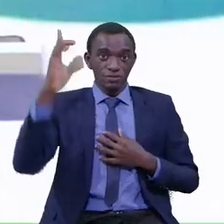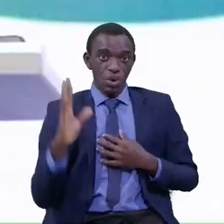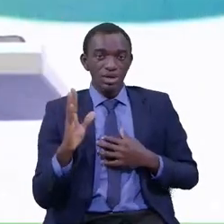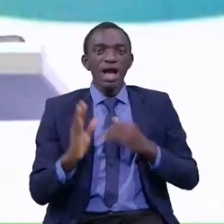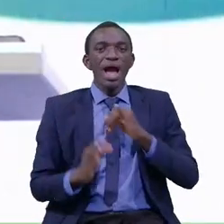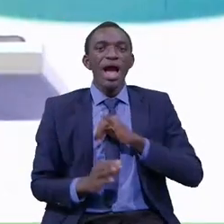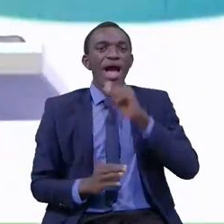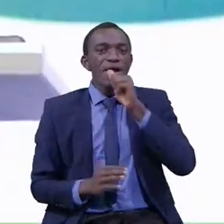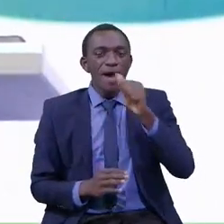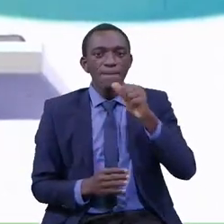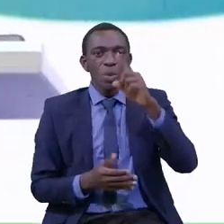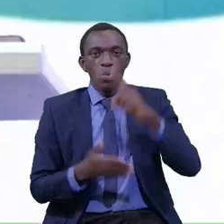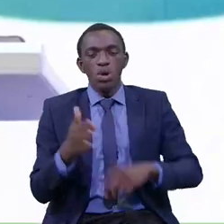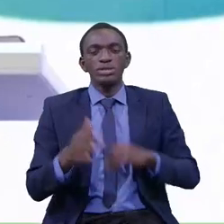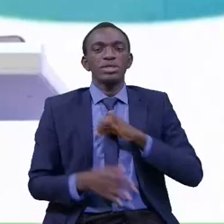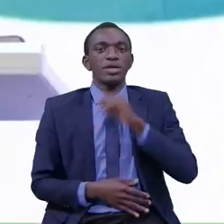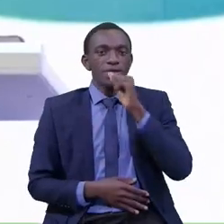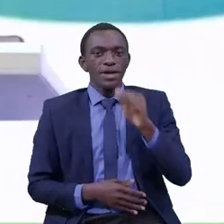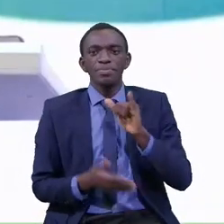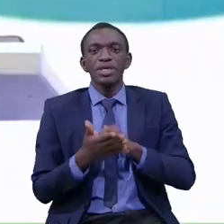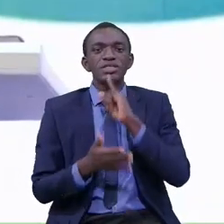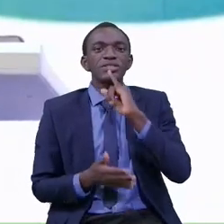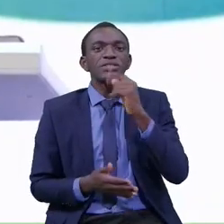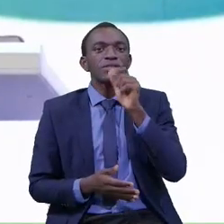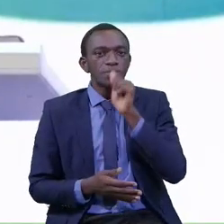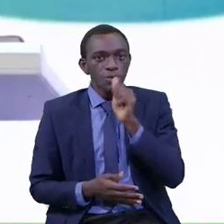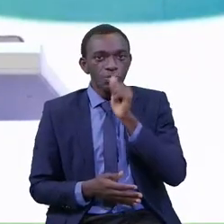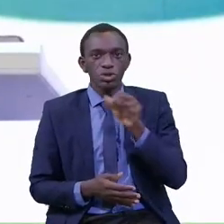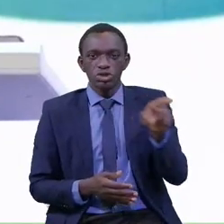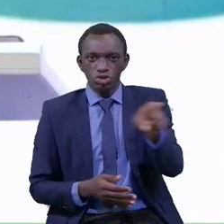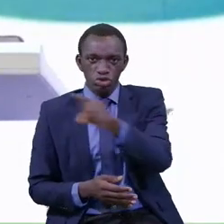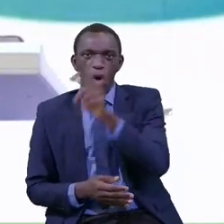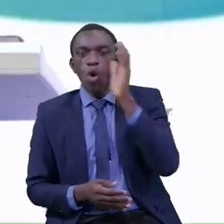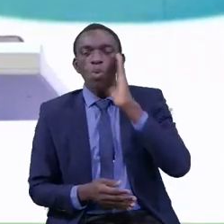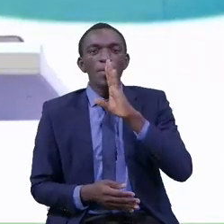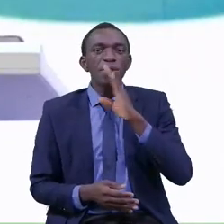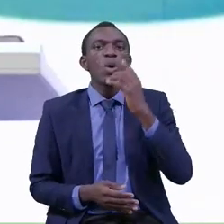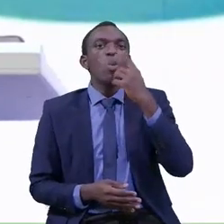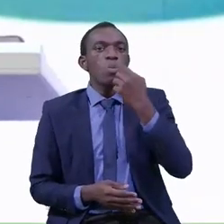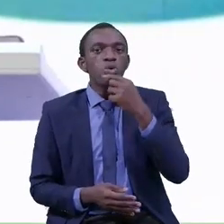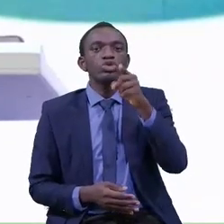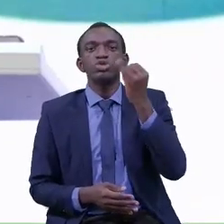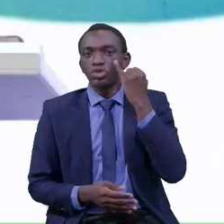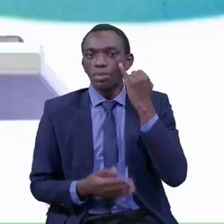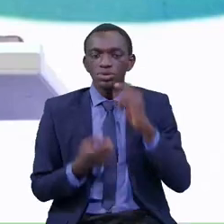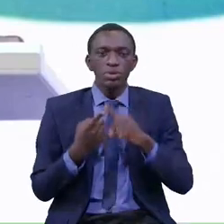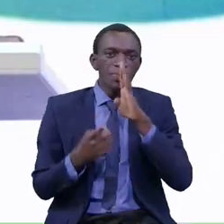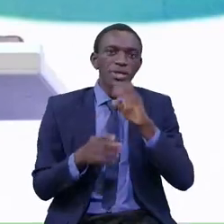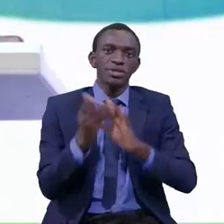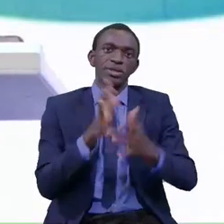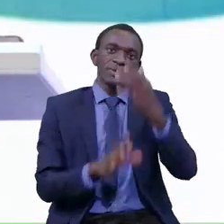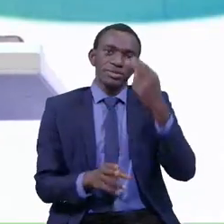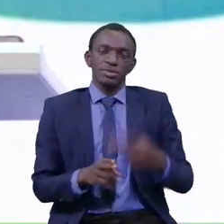que je suis. Ça, c'est le secret. Tu seras qui tu dois être. La grâce de